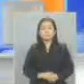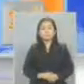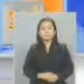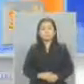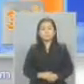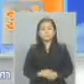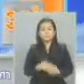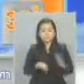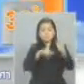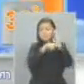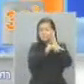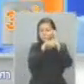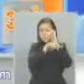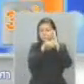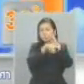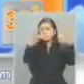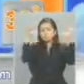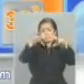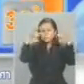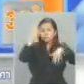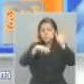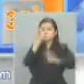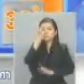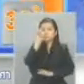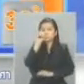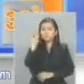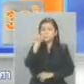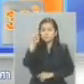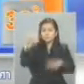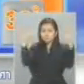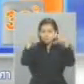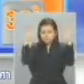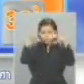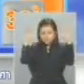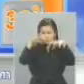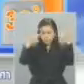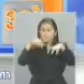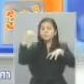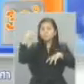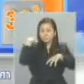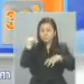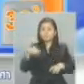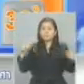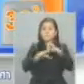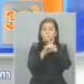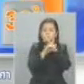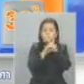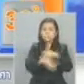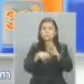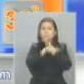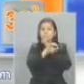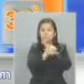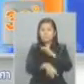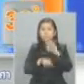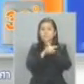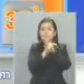ภาคตะวันออกมีฝนฟ้าคะนองเกือบทั่วไป170ของพื้นที่กับมีฝนตกหนักบางแห่งที่บริเวณจังหวัดระยองจันทบุรีและต